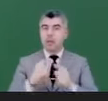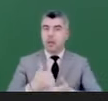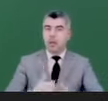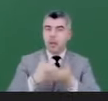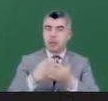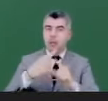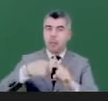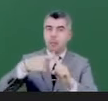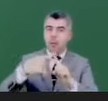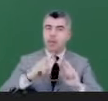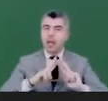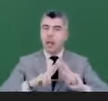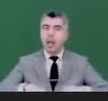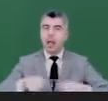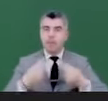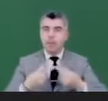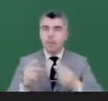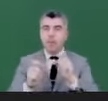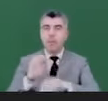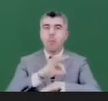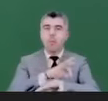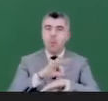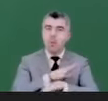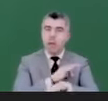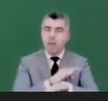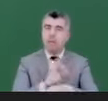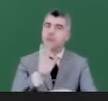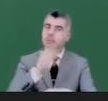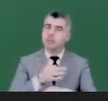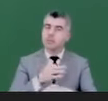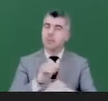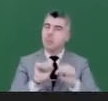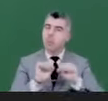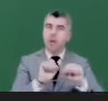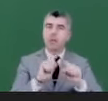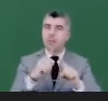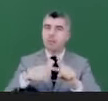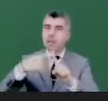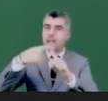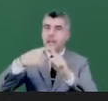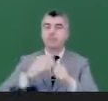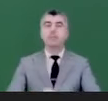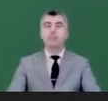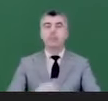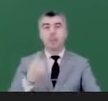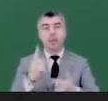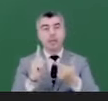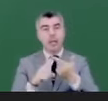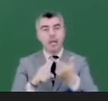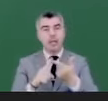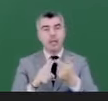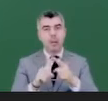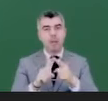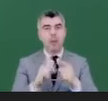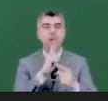الارتفاع ديال تكاليف الحياه وخص الاجاره والموظفين تكون عندهم امكانيات باش يقدروا يواجهوا هذ الارتفاعات هذ وثانيا لانه الدوله